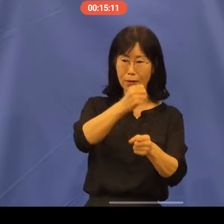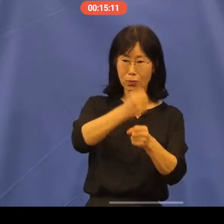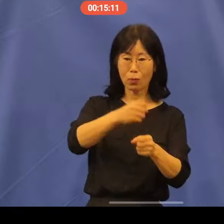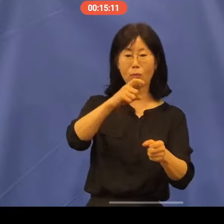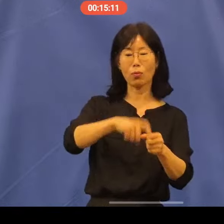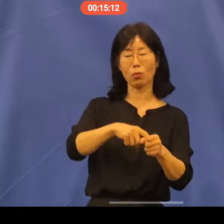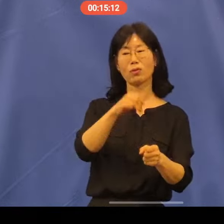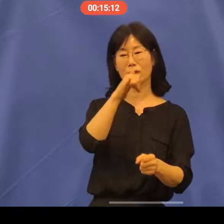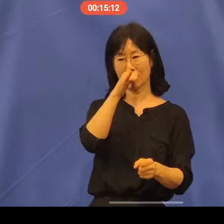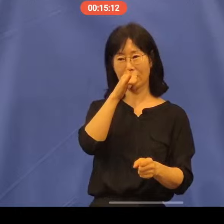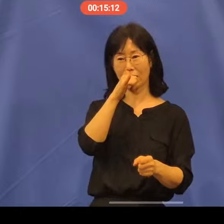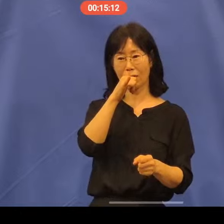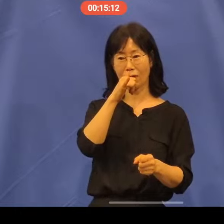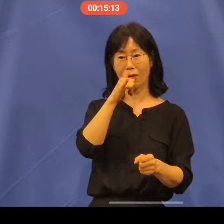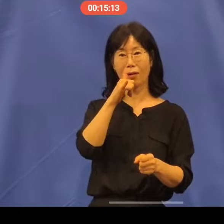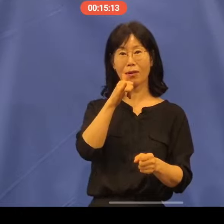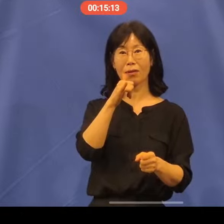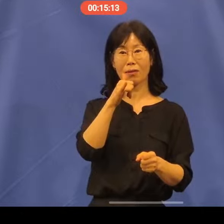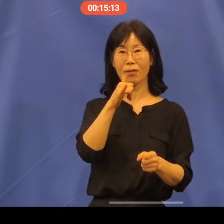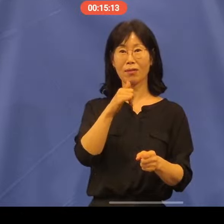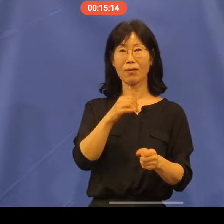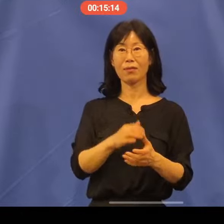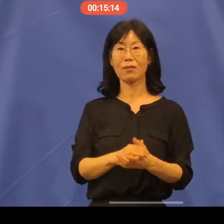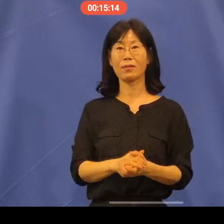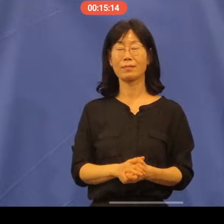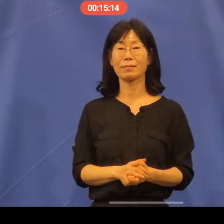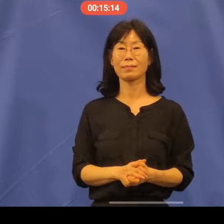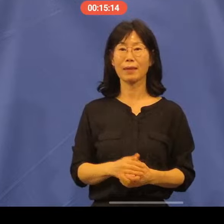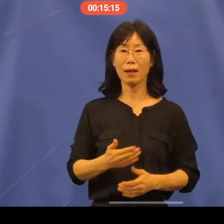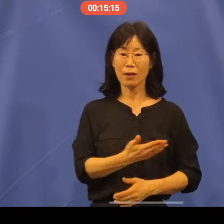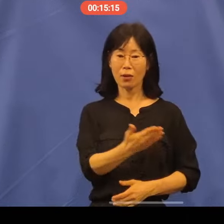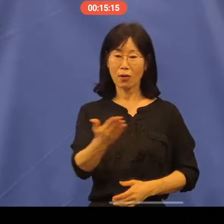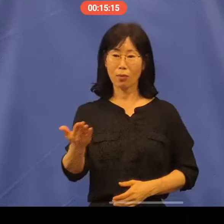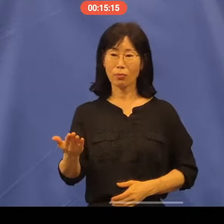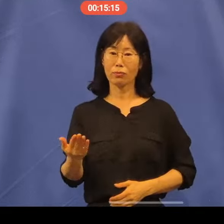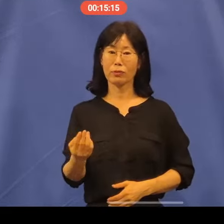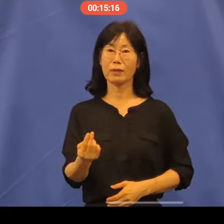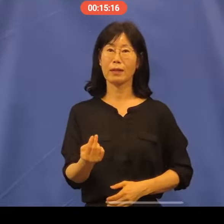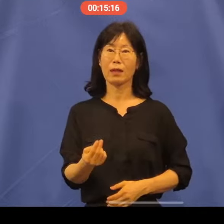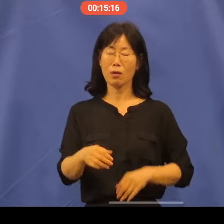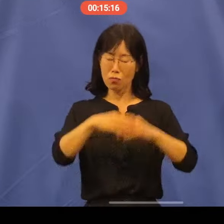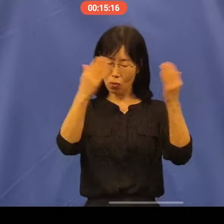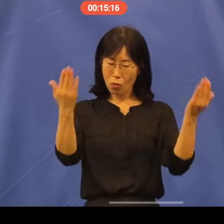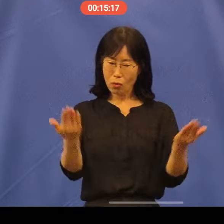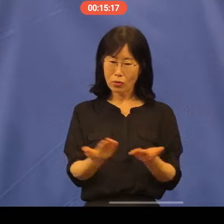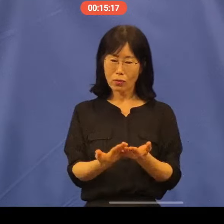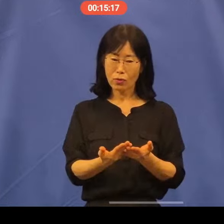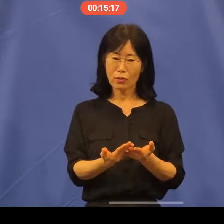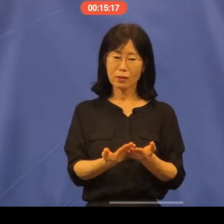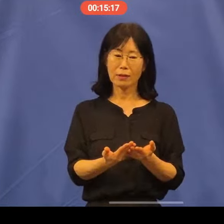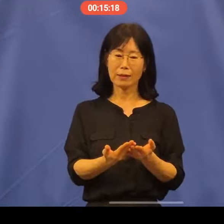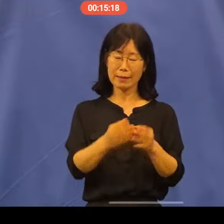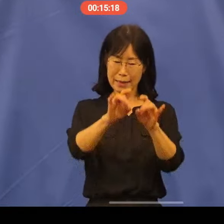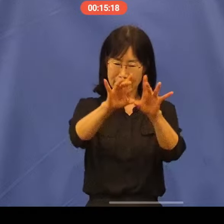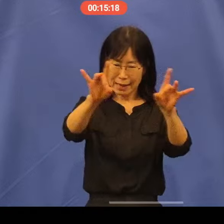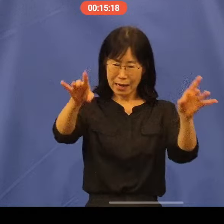그 동기부를 찾는 거죠. 여러분, 무엇이든지 존재의 가치를 드러낼 때 빛이 나는 거죠. 그리고 그 존재에